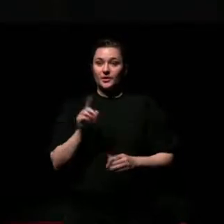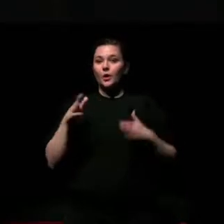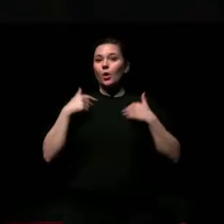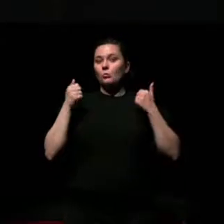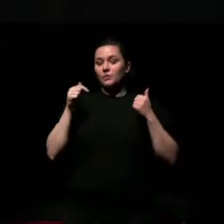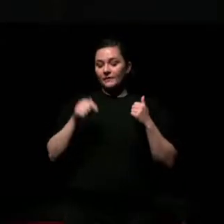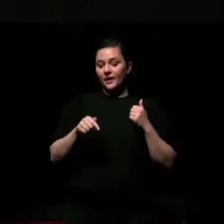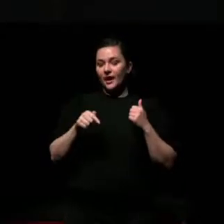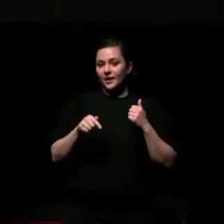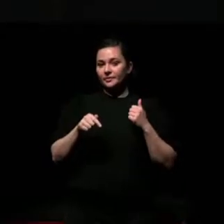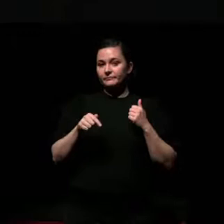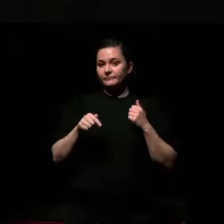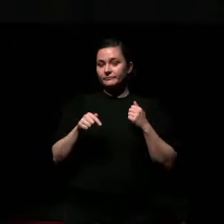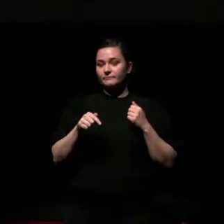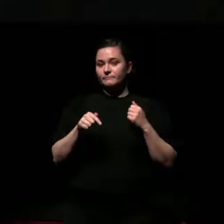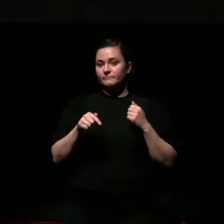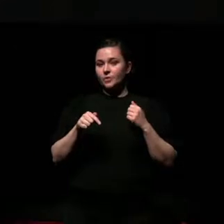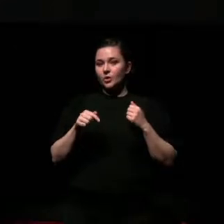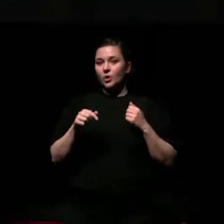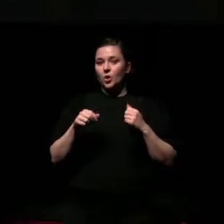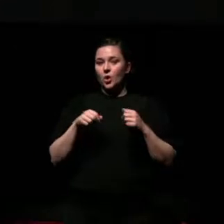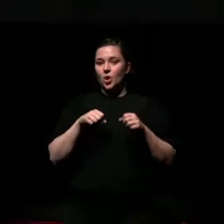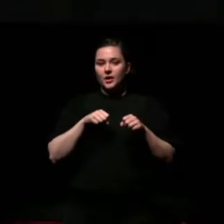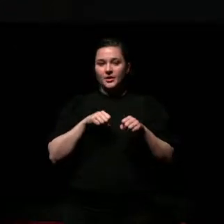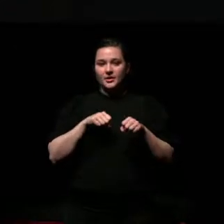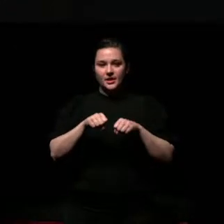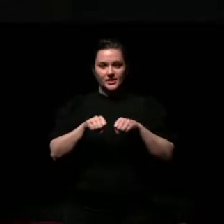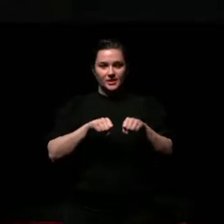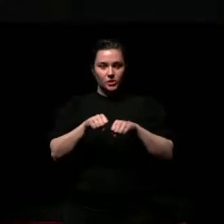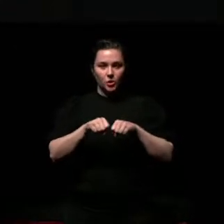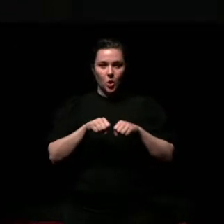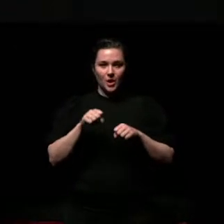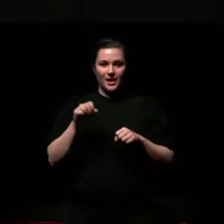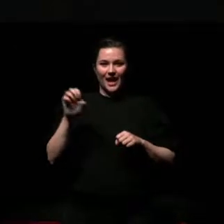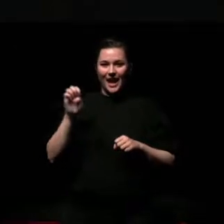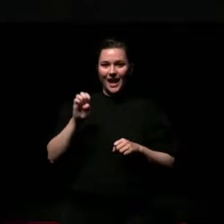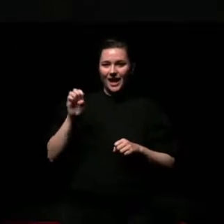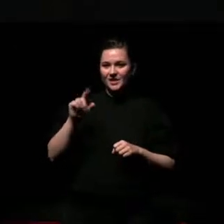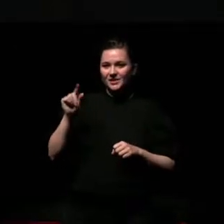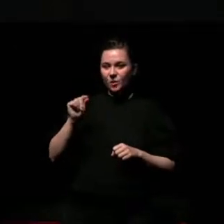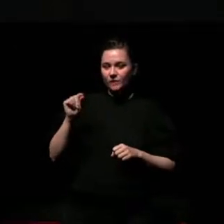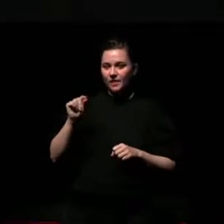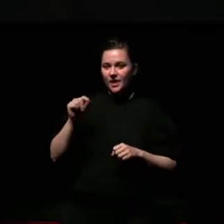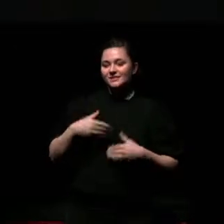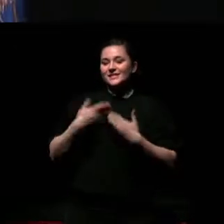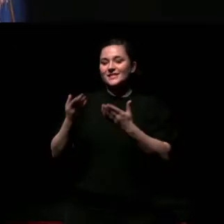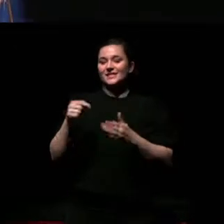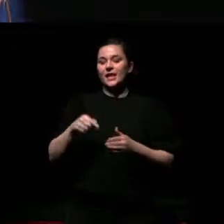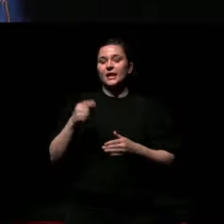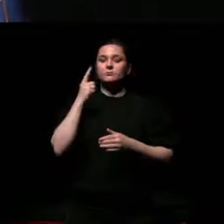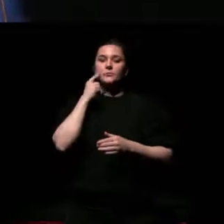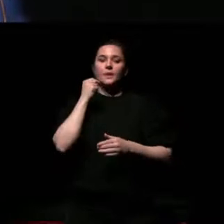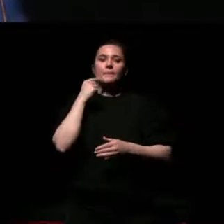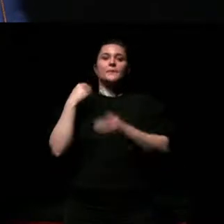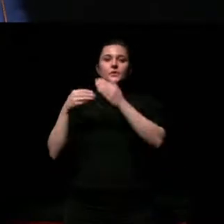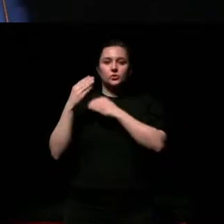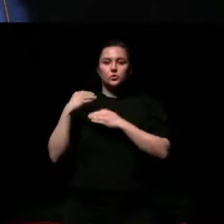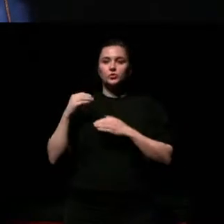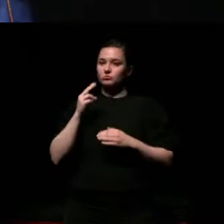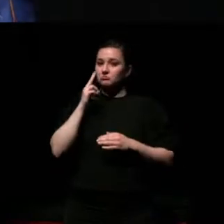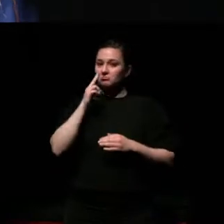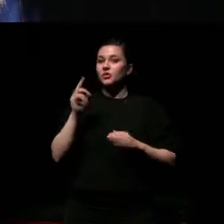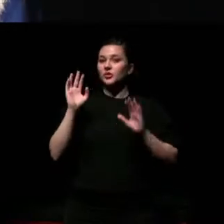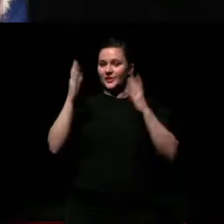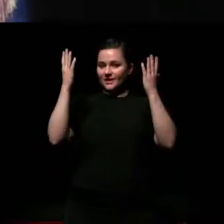dette, og regissøren Elle Sofe gir denne gamle tradisjonen nytt liv, på